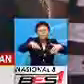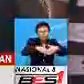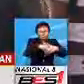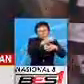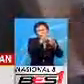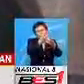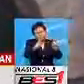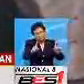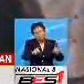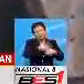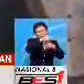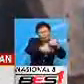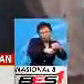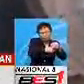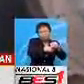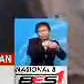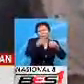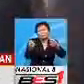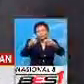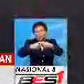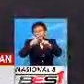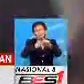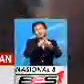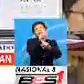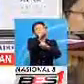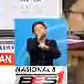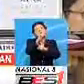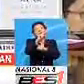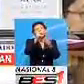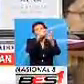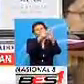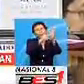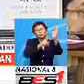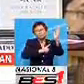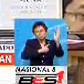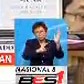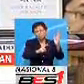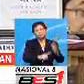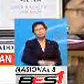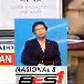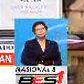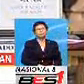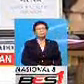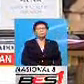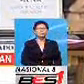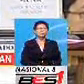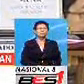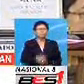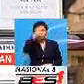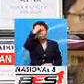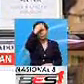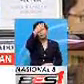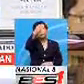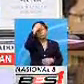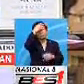perceraian dan berkaitan dengannya iaitu dari segi undang-undang syariah dan untuk makluman dewan yang mulia